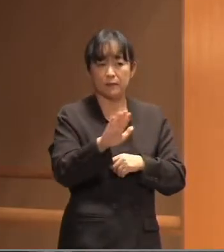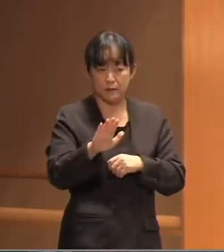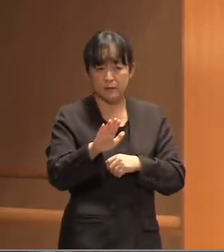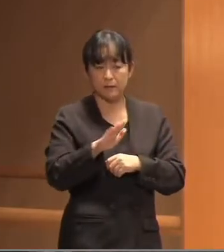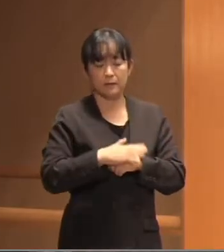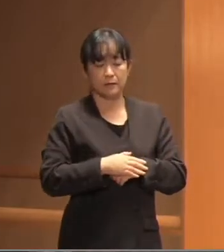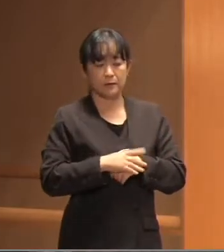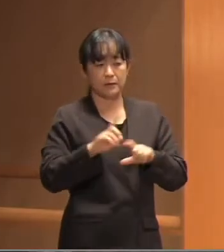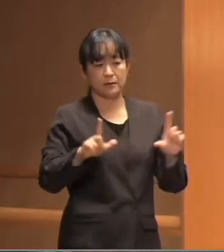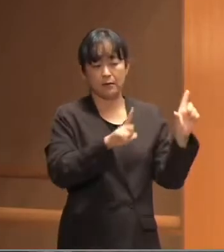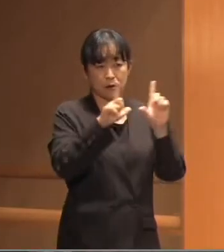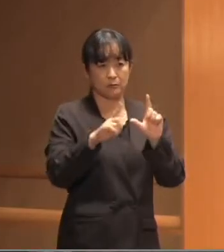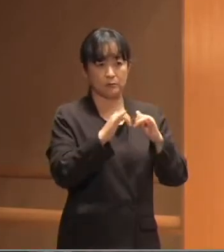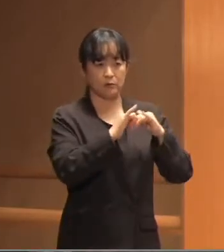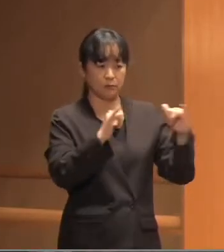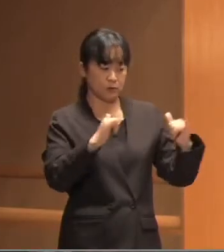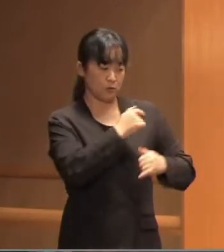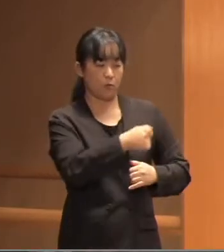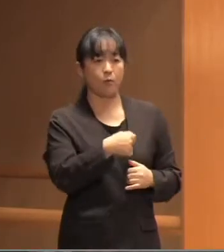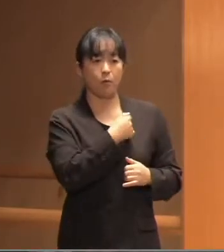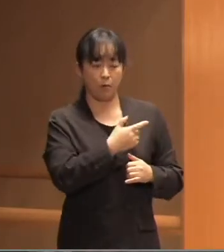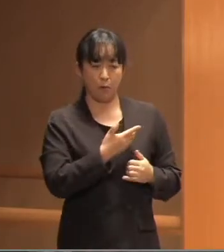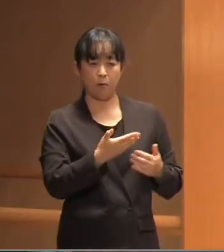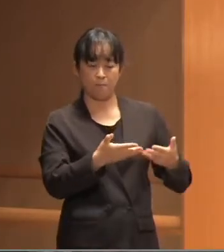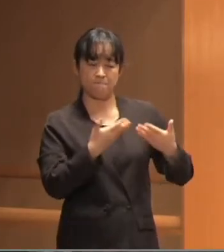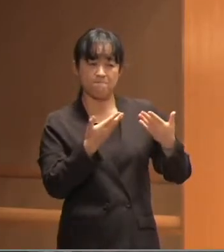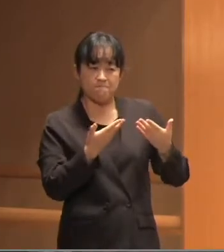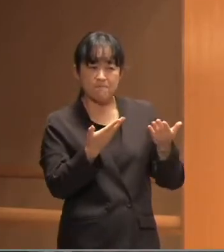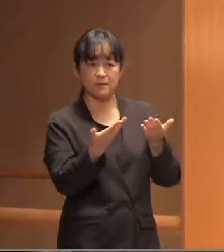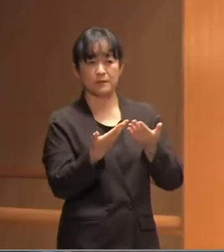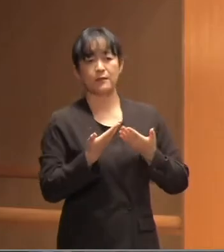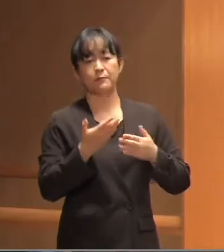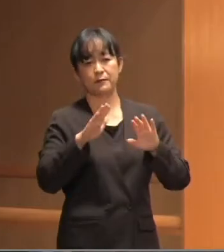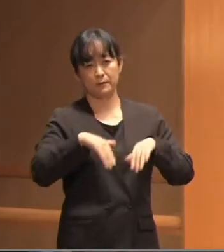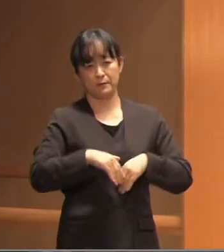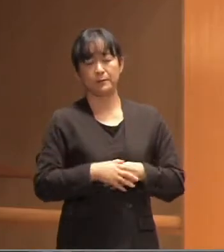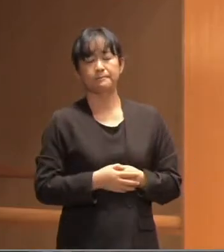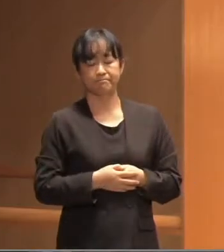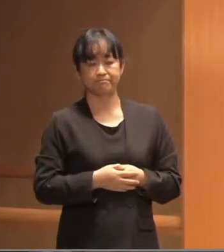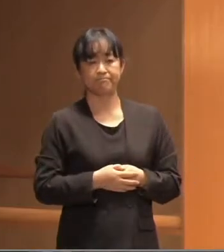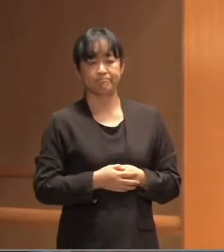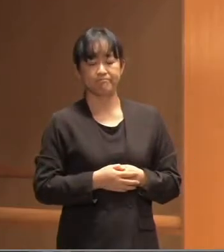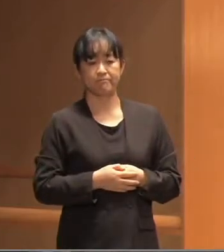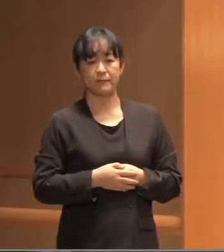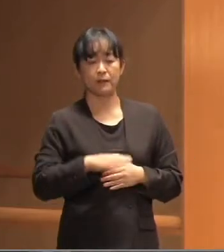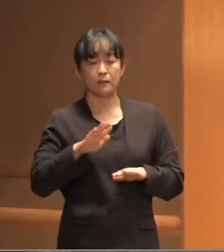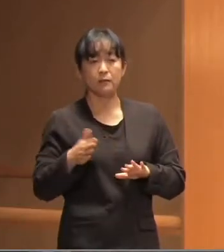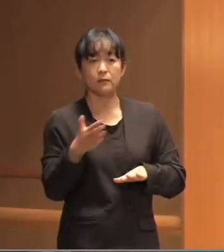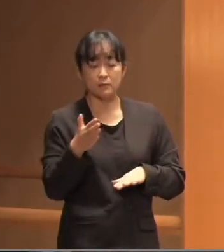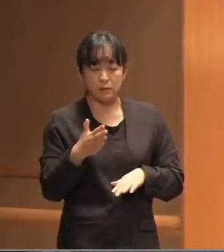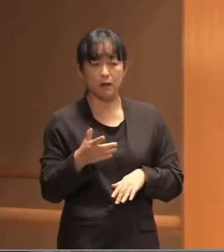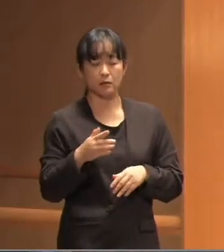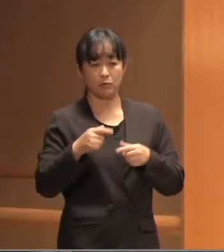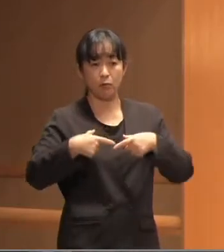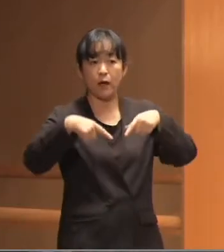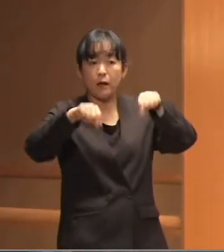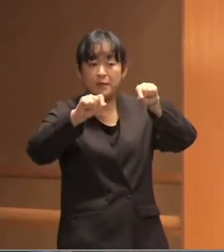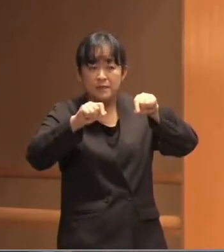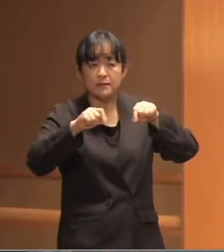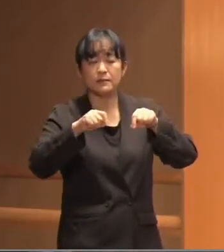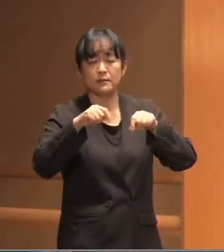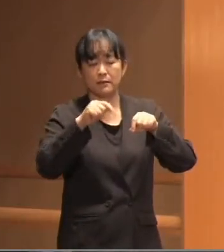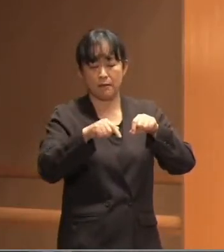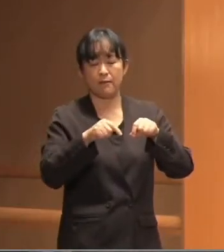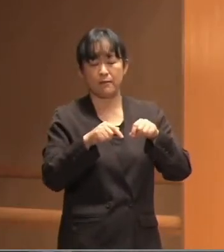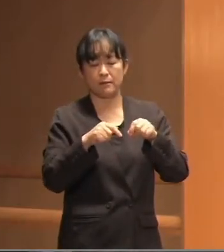活や人々の心を潤してまいりました。昨今ではその紙がさまざまな